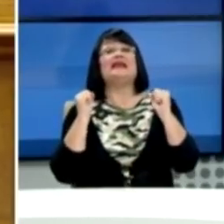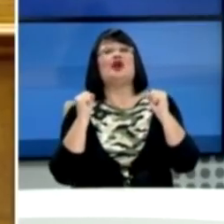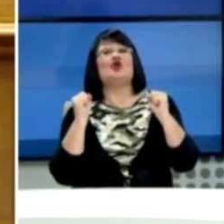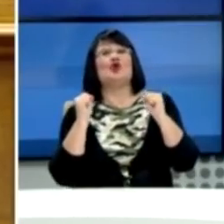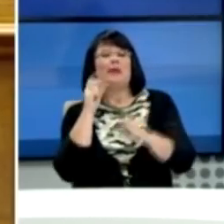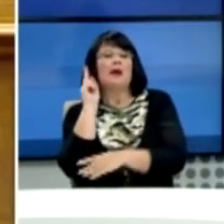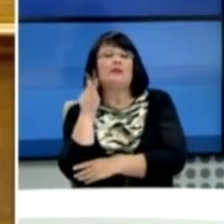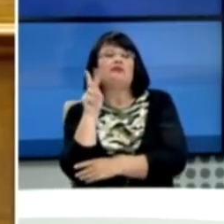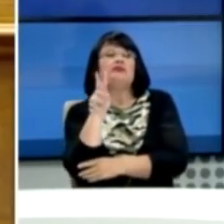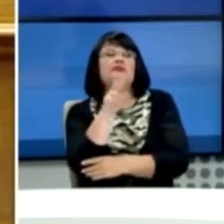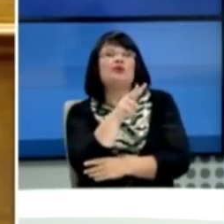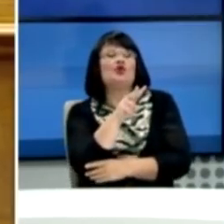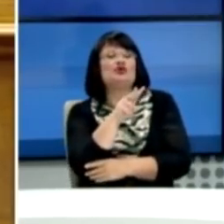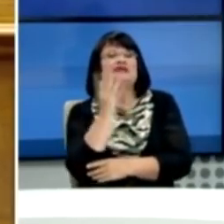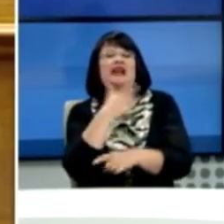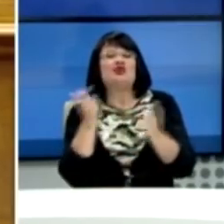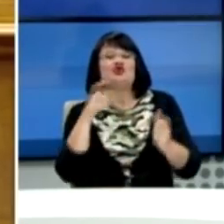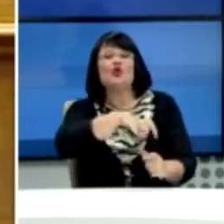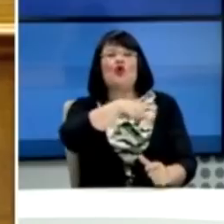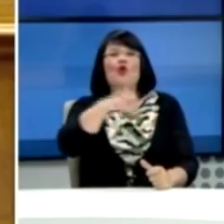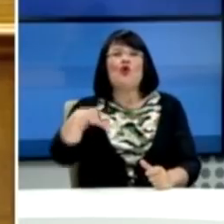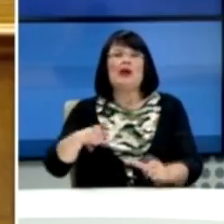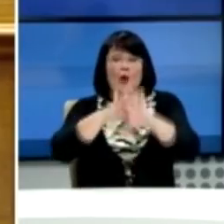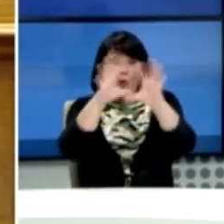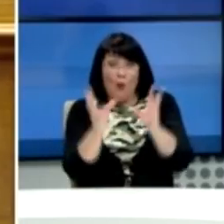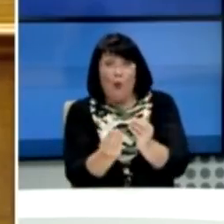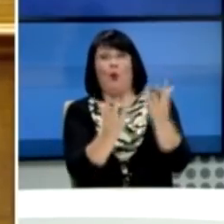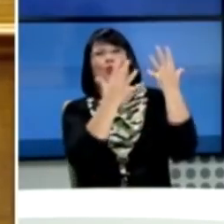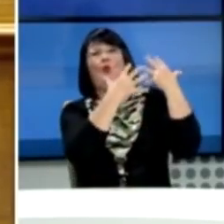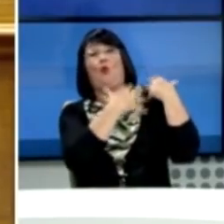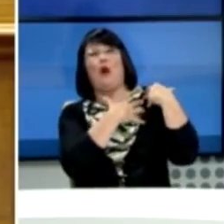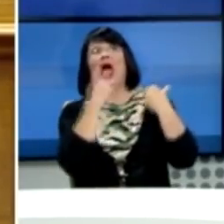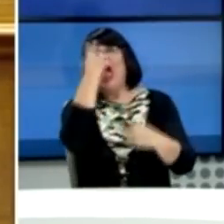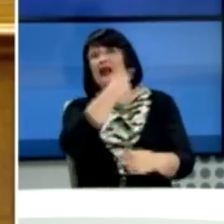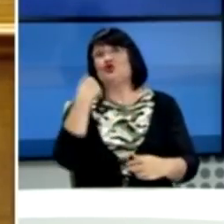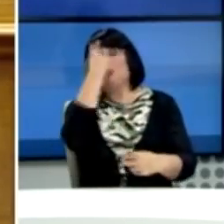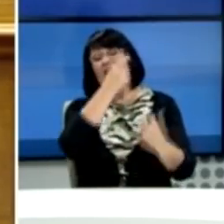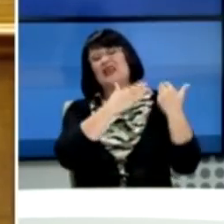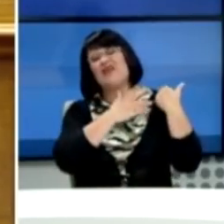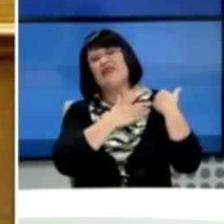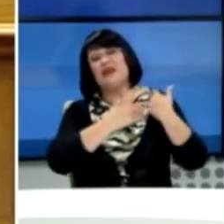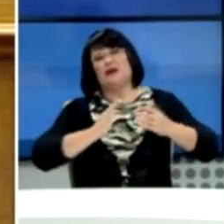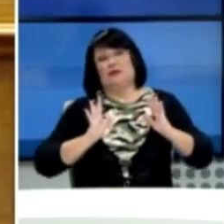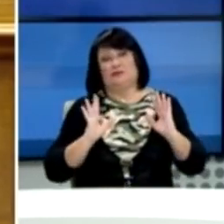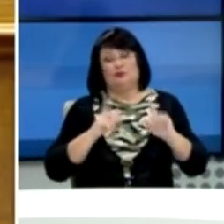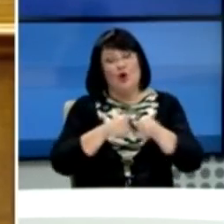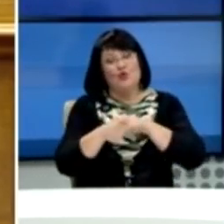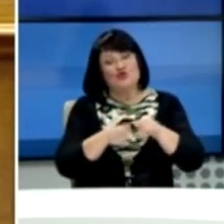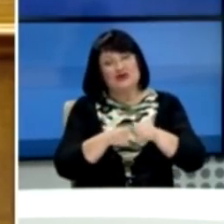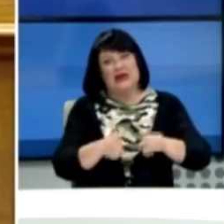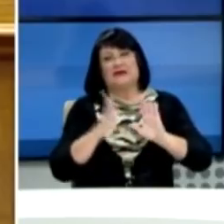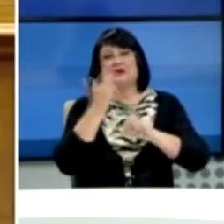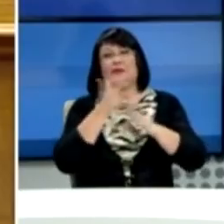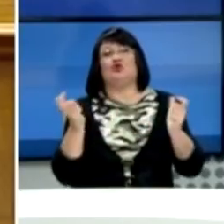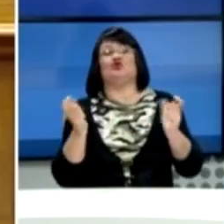υγειονομικής επιτήρησης των σχολείων. Τα φορτώσατε όλα στην ατομική ευθύνη όσων εμπλέκονται με τον ένα ή